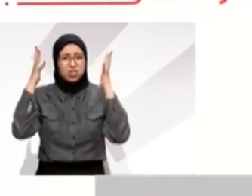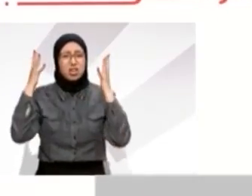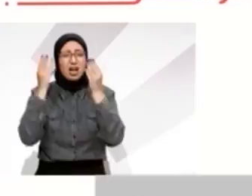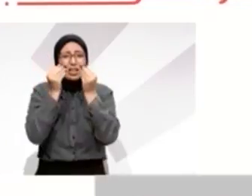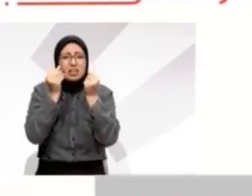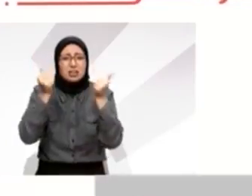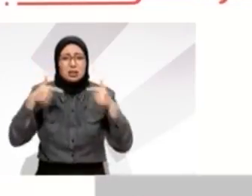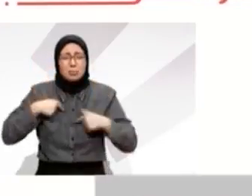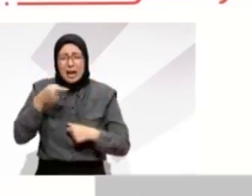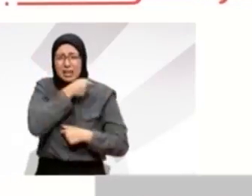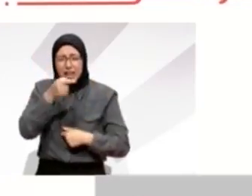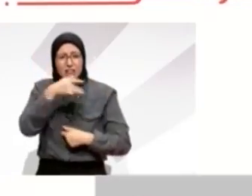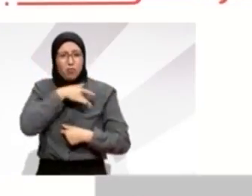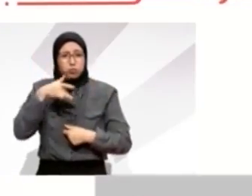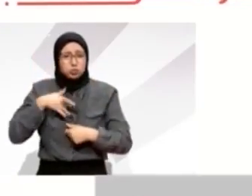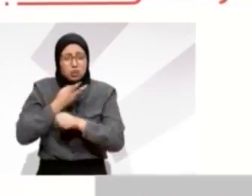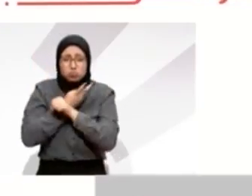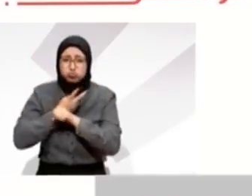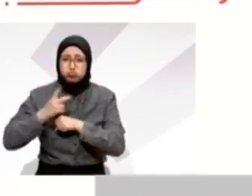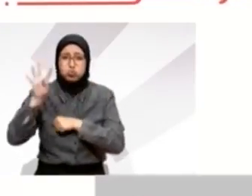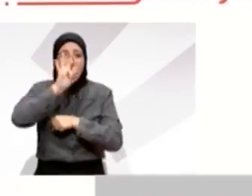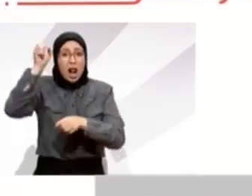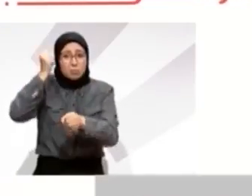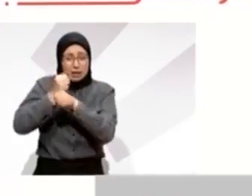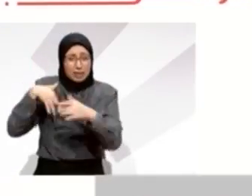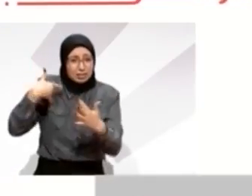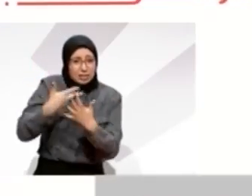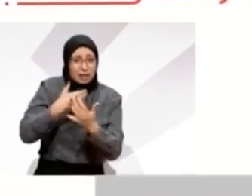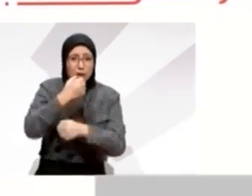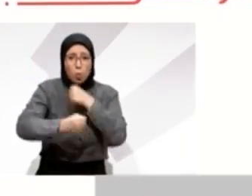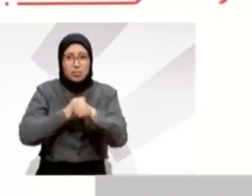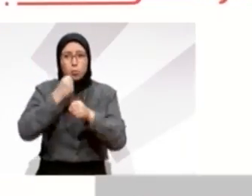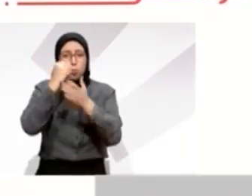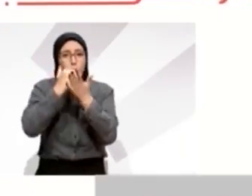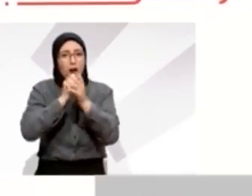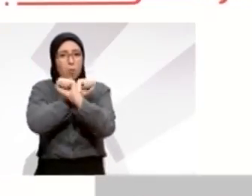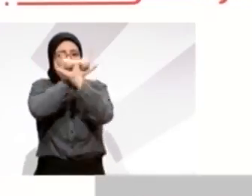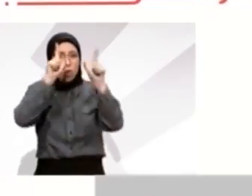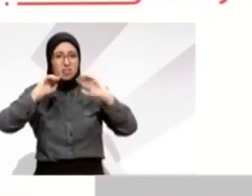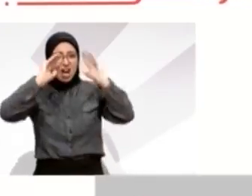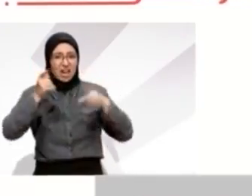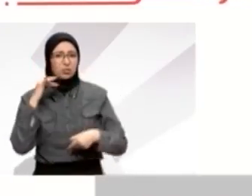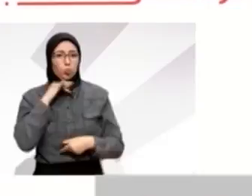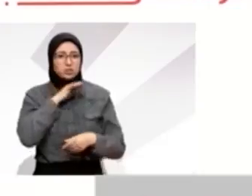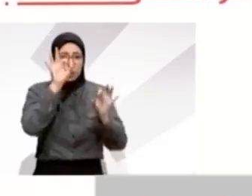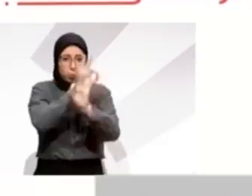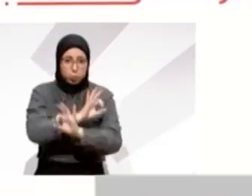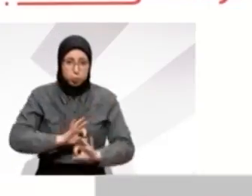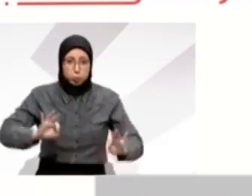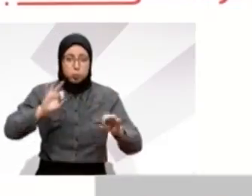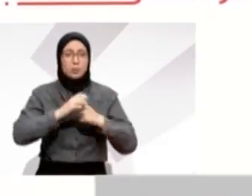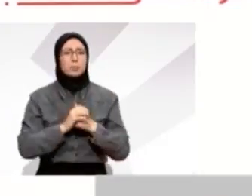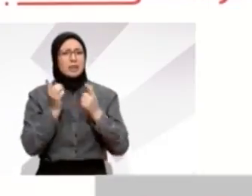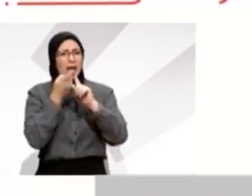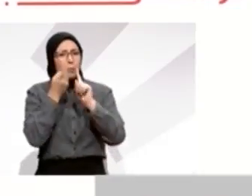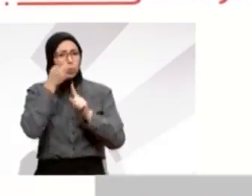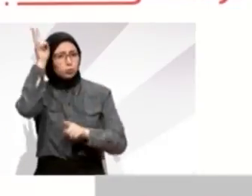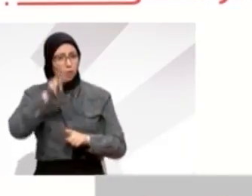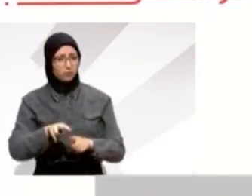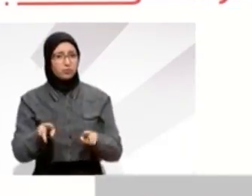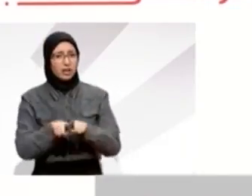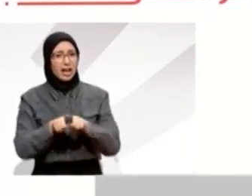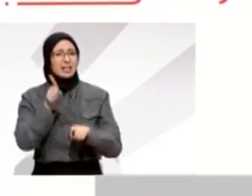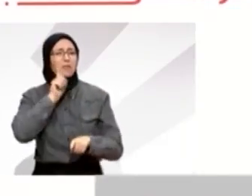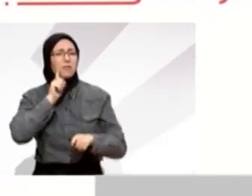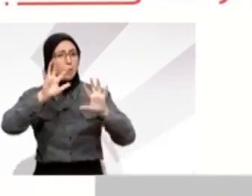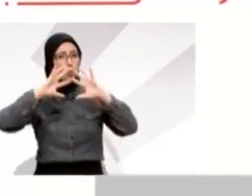لمده اربعين عام في ظل غياب برنامج واضح للحد من التلوث من اولوياتنا النهوض بالمراه